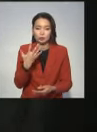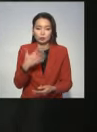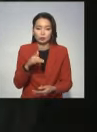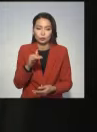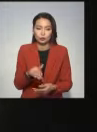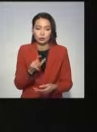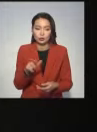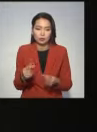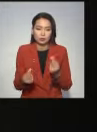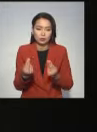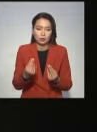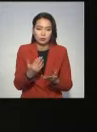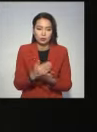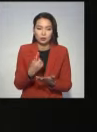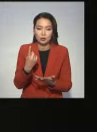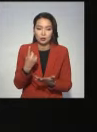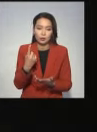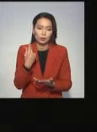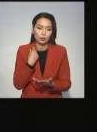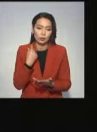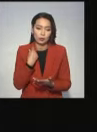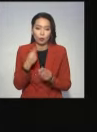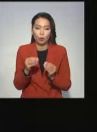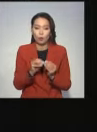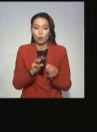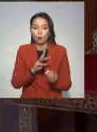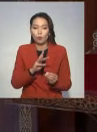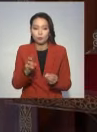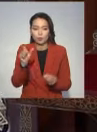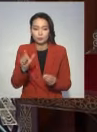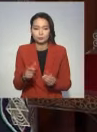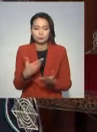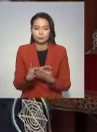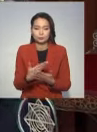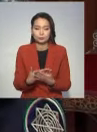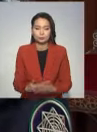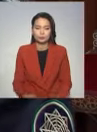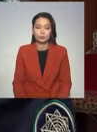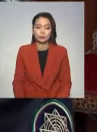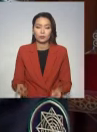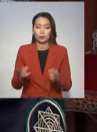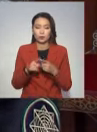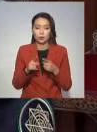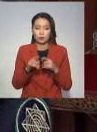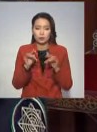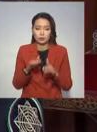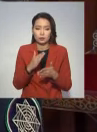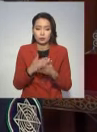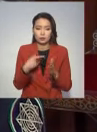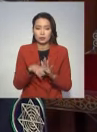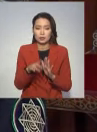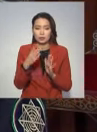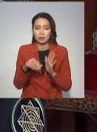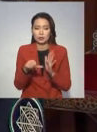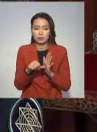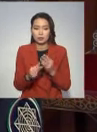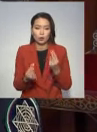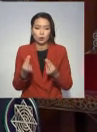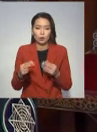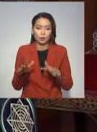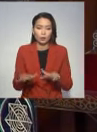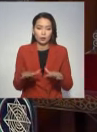асады, ал бір ойыншының орташа қарызы 10 миллион теңге. 8 қылмыстық іс қозғалды, оның ішінде 46 ойын